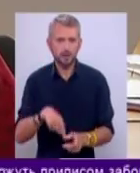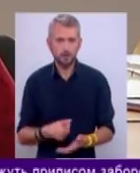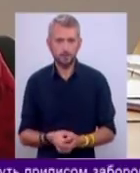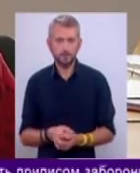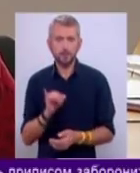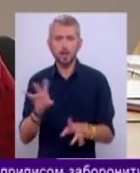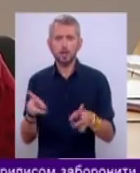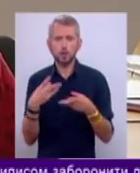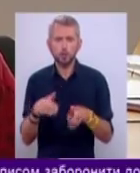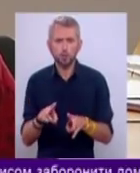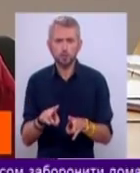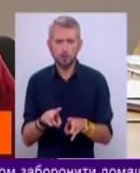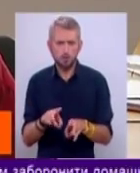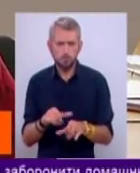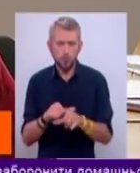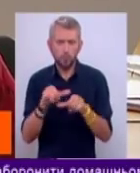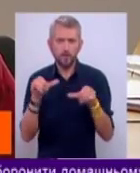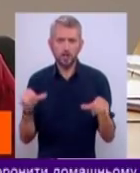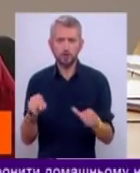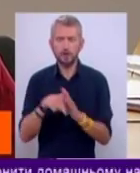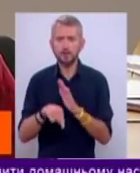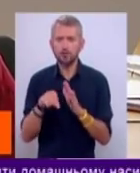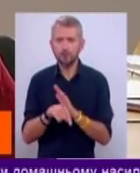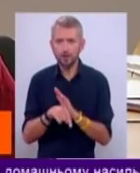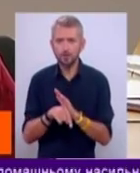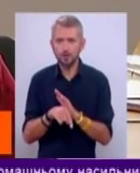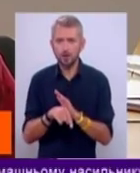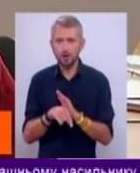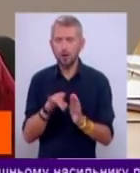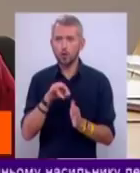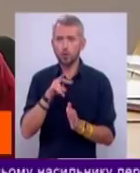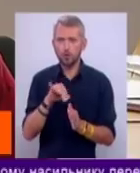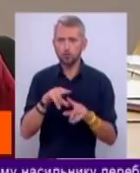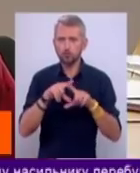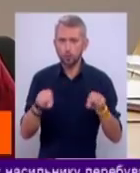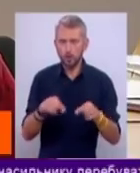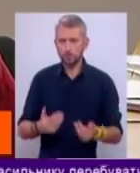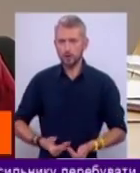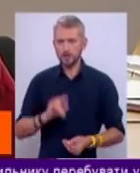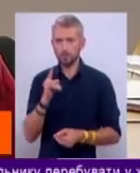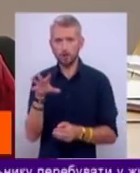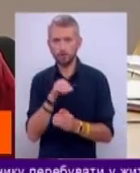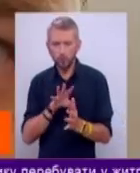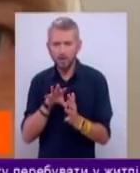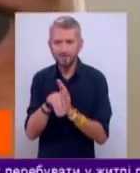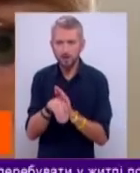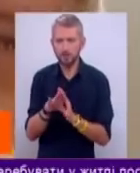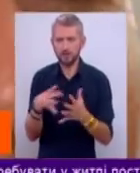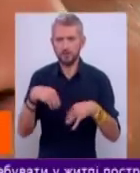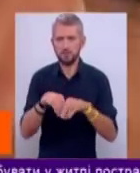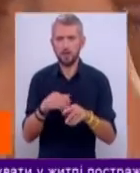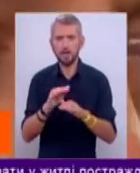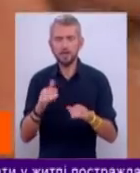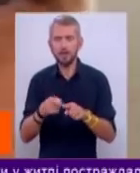І не потрібно преувеличувати значення ролі школи в житті дитини. Все закладывается в семье. Дети –